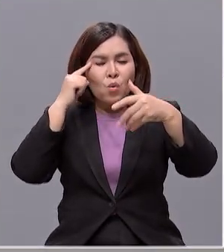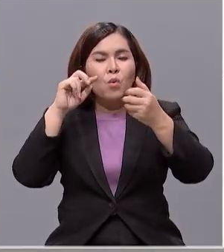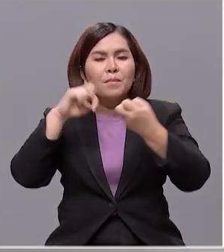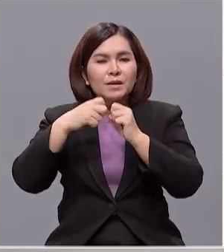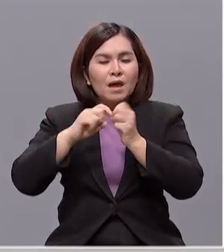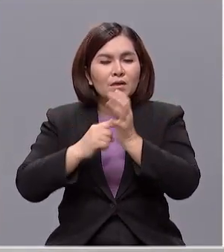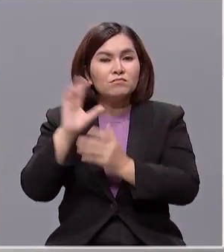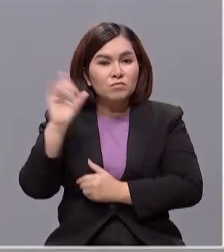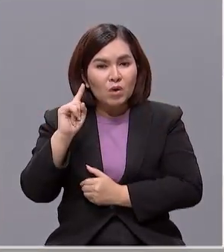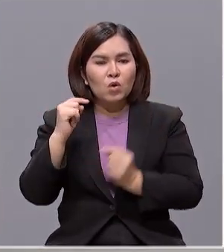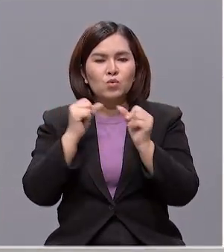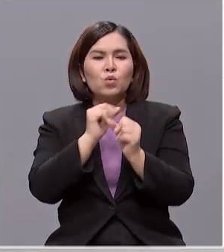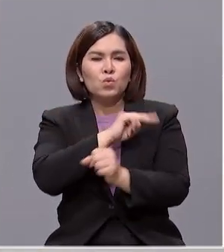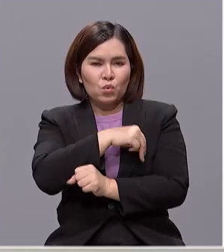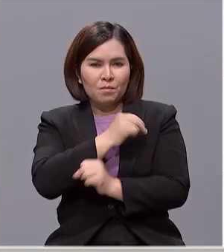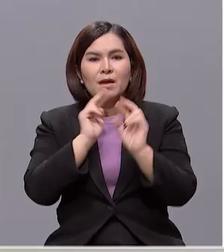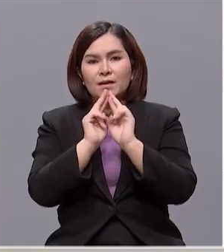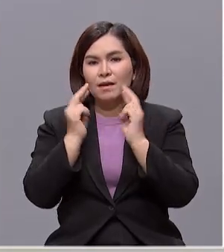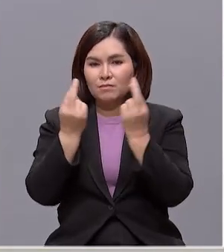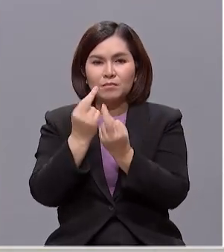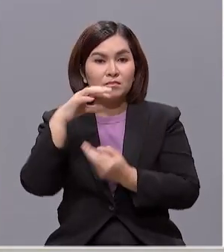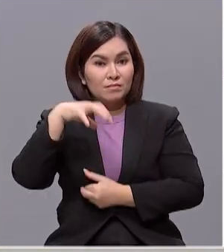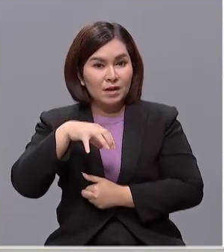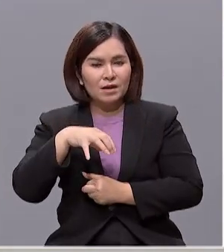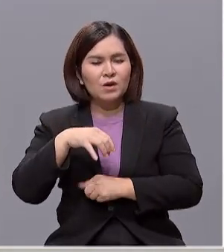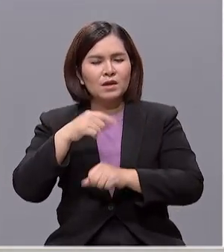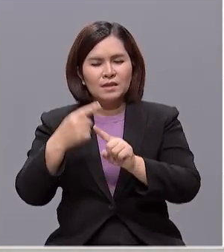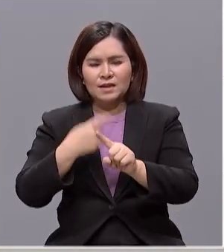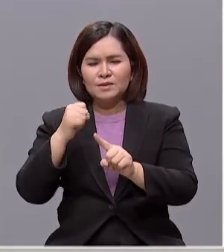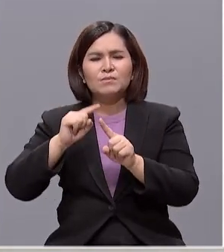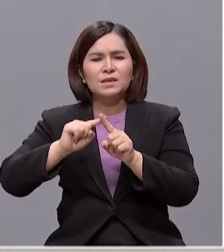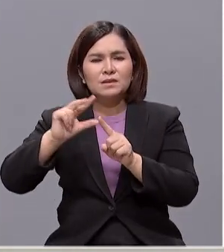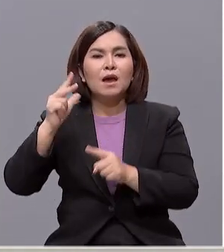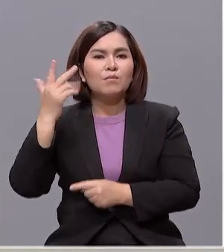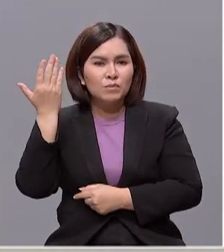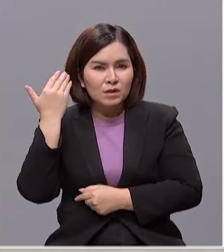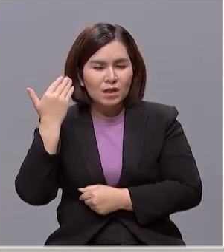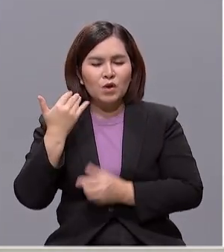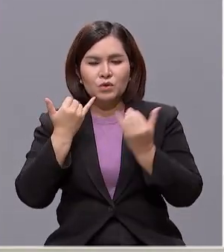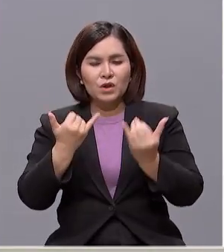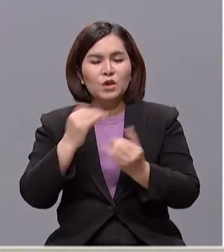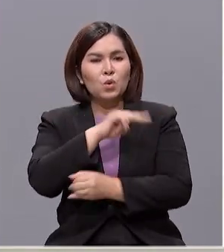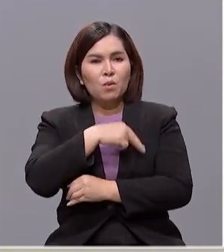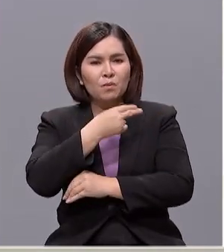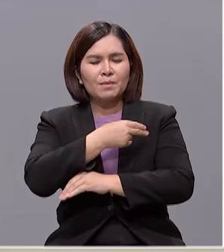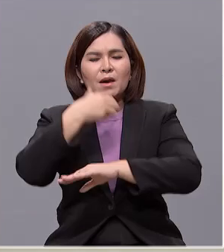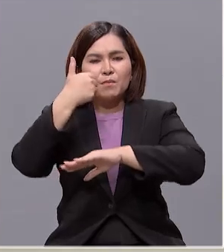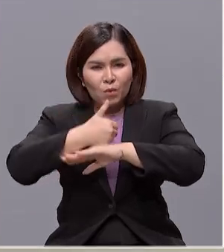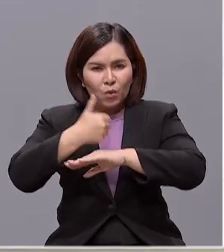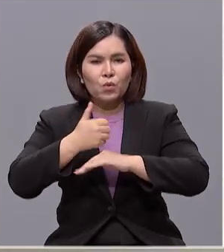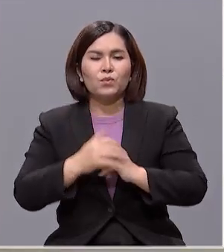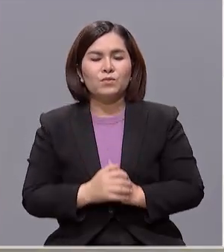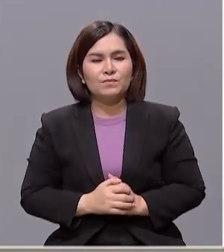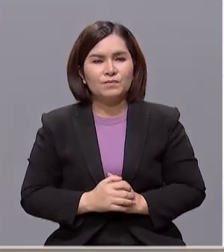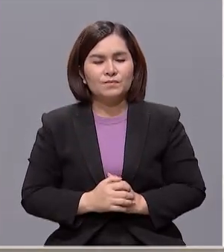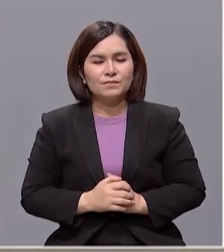เหตุการณ์เกิดขึ้นในโรงพยาบาลรามาธิบดีค่ะ 3ตุลาคมที่ผ่านมาล่าสุดท่านผอนะคะศาสตราจารย์นายแพทย์